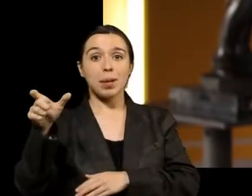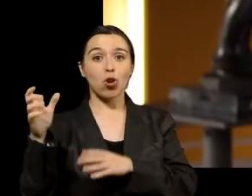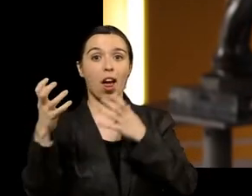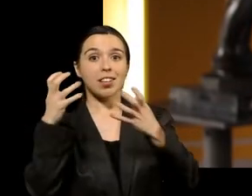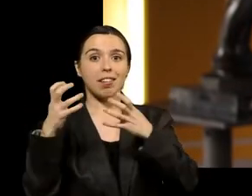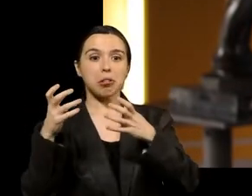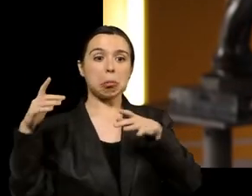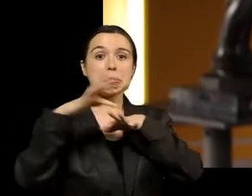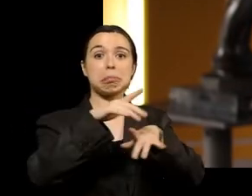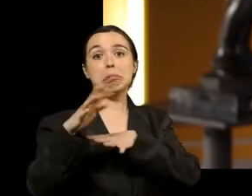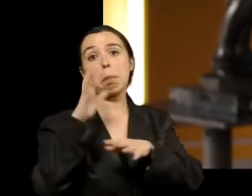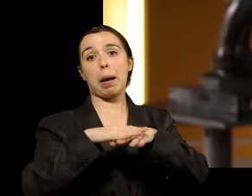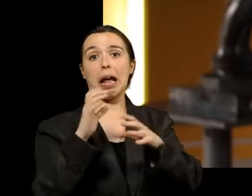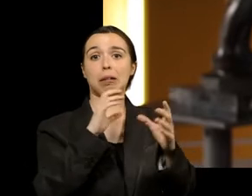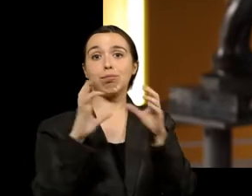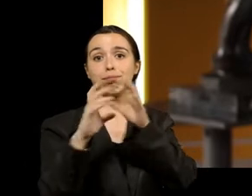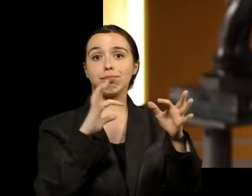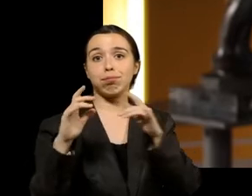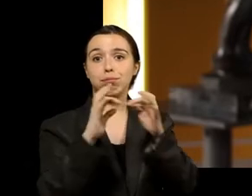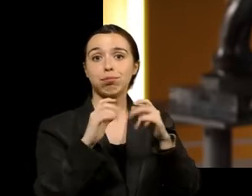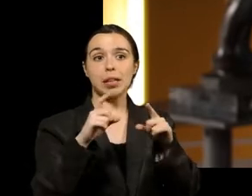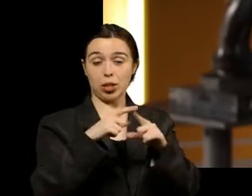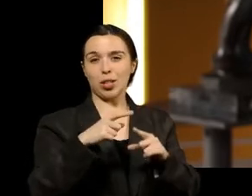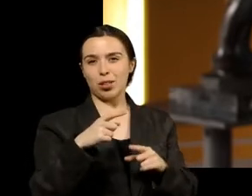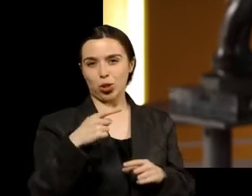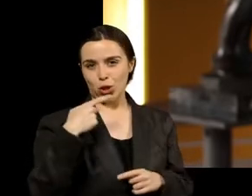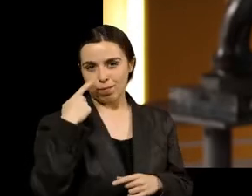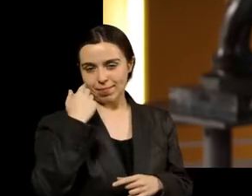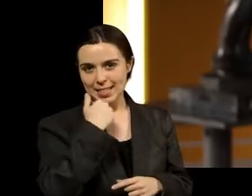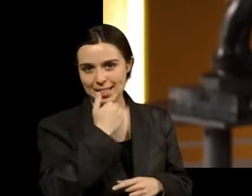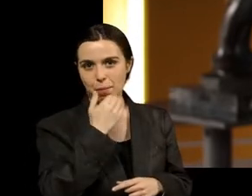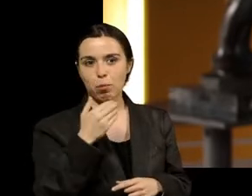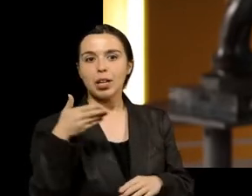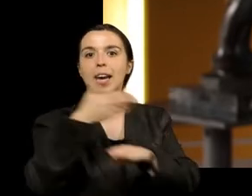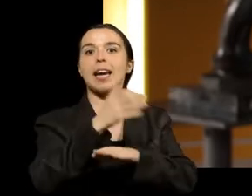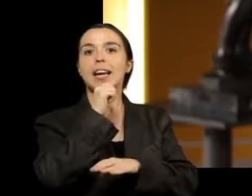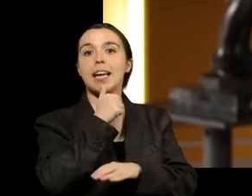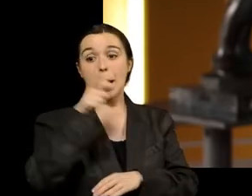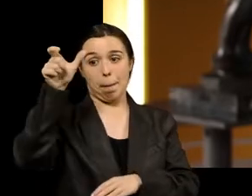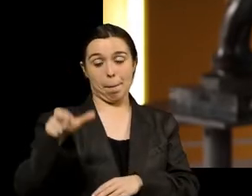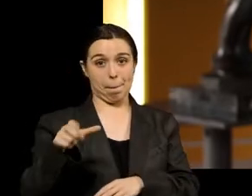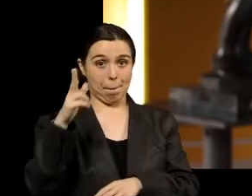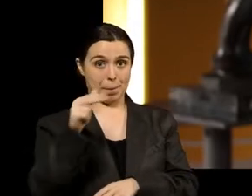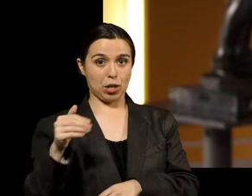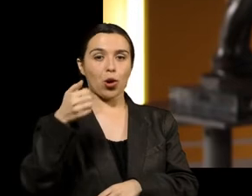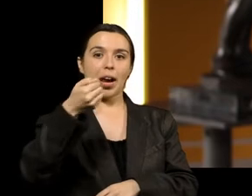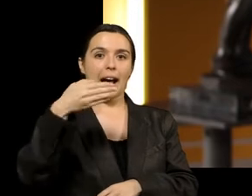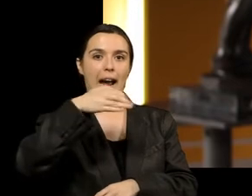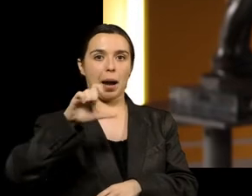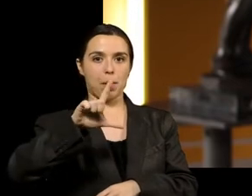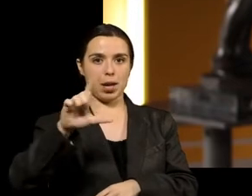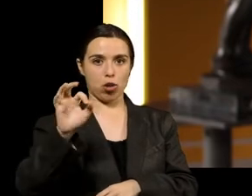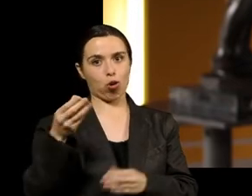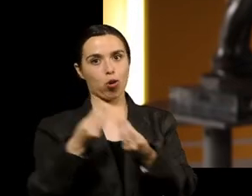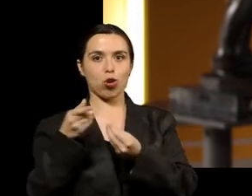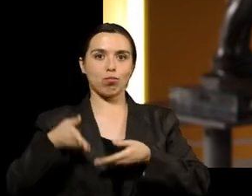els artistes que visitaven el Mas Manolo, sabem qui anava, el pintor Balló, ell i les seves filles. Com a